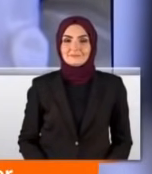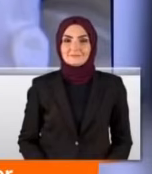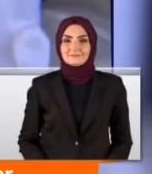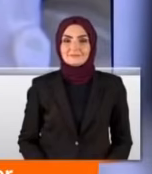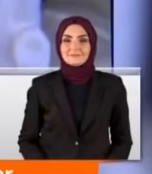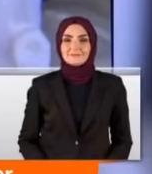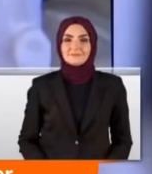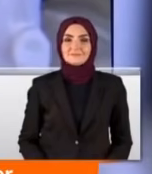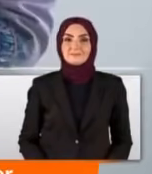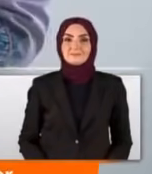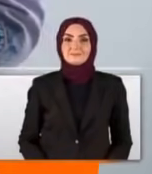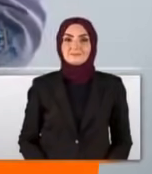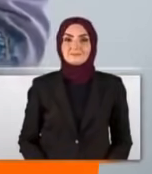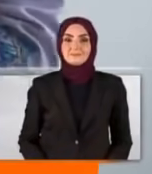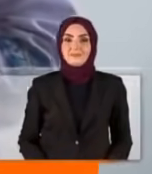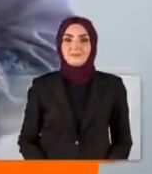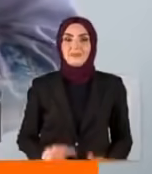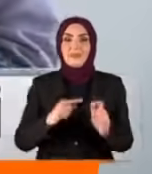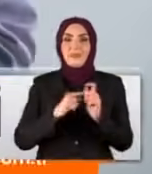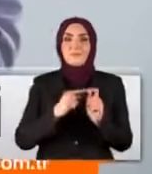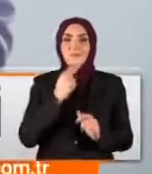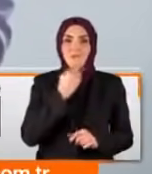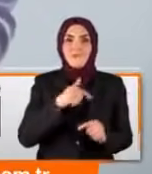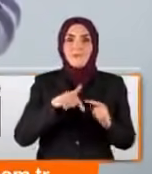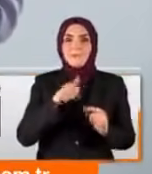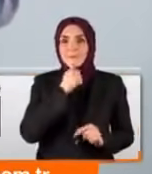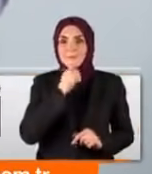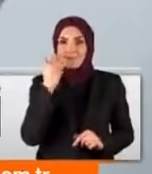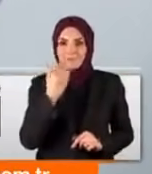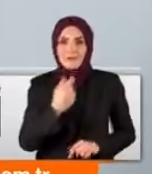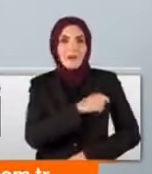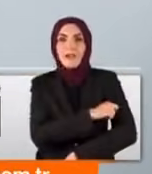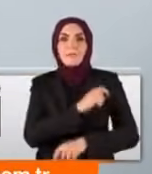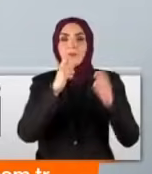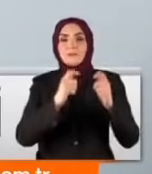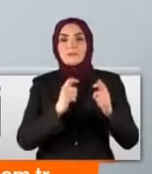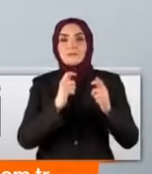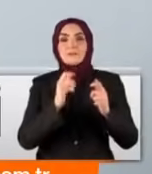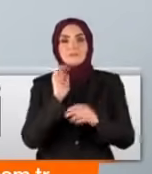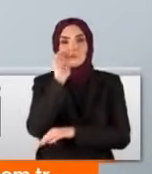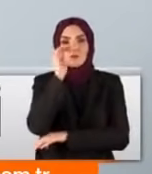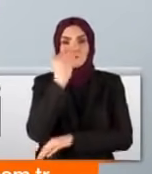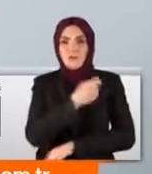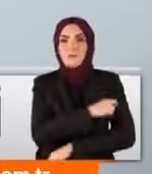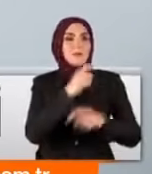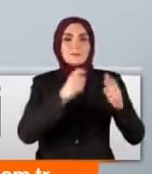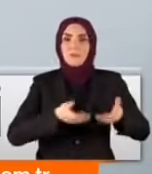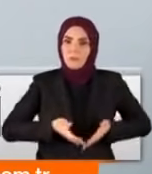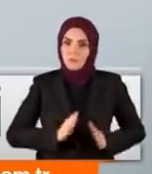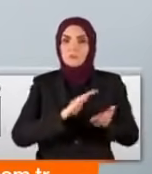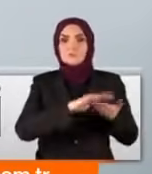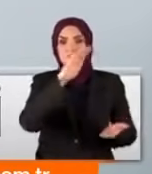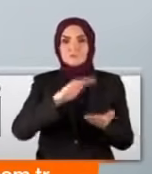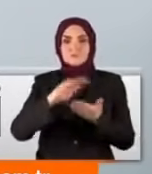ki yani insan ister istemez. Ebru Fatih Nergis çifti Almanya'da yaşıyor. Almanya'da doğdular, büyüdüler. Ama